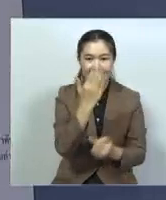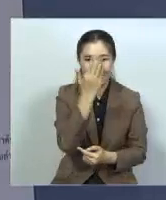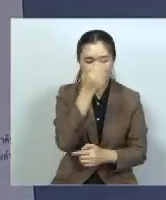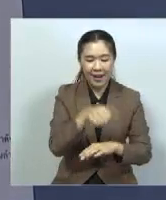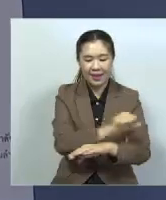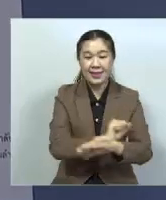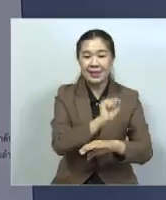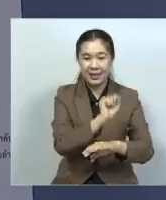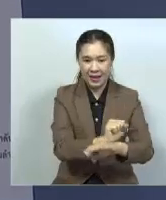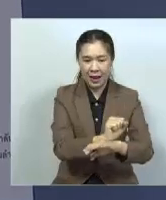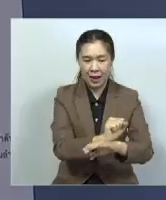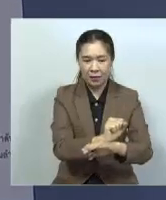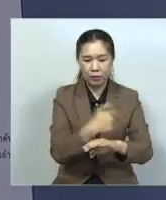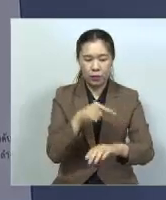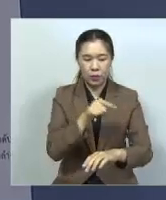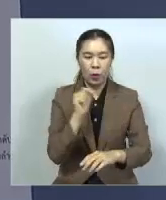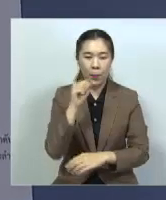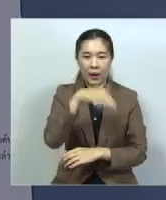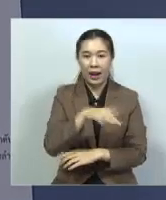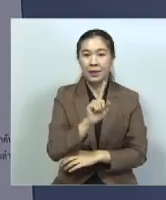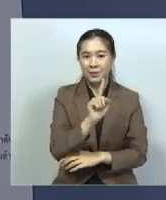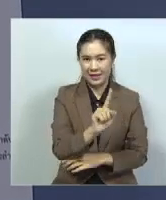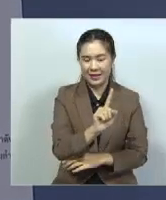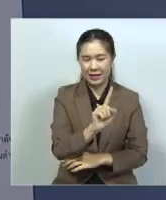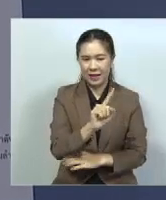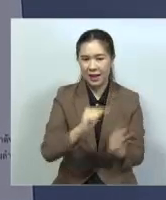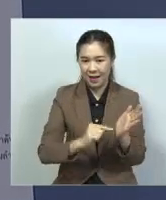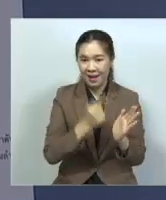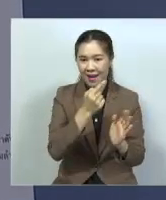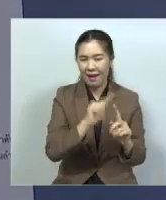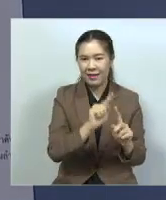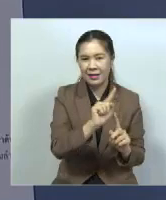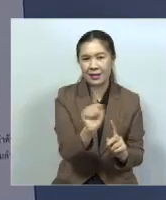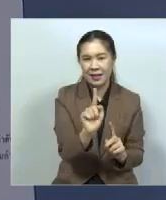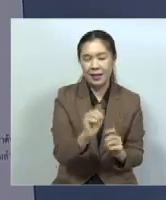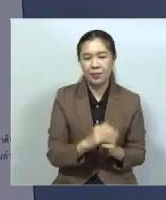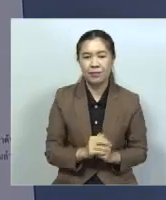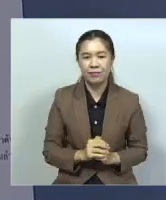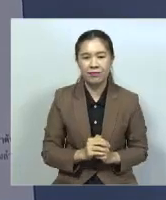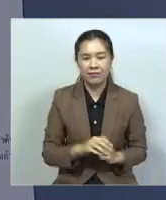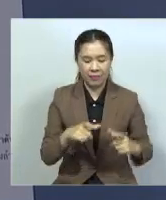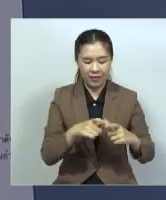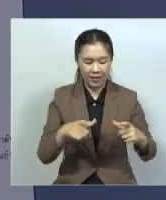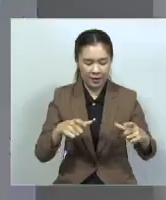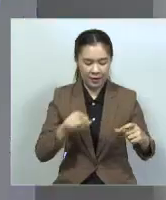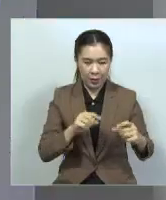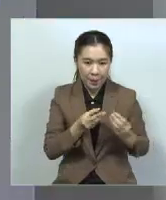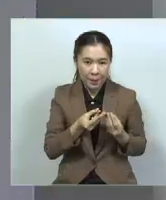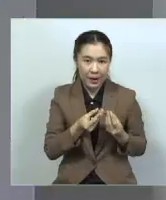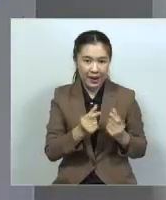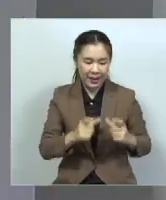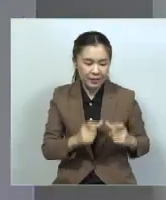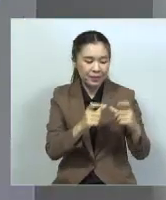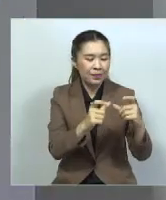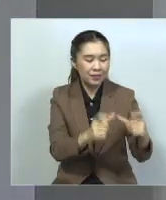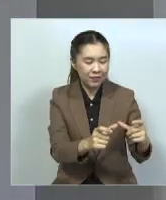สุพัชลาไสยฝั่งถนนพระรามที่1ขั้นตอนแรกนะคะพอเดินทางไปถึงแล้วก็คือการตรวจสอบหมายเลขกับฝ่ายทะเบียนของ